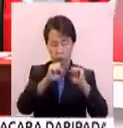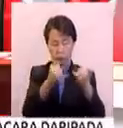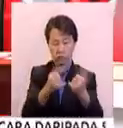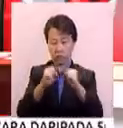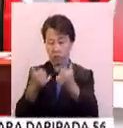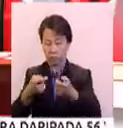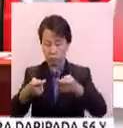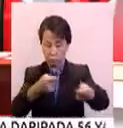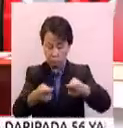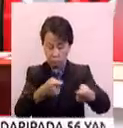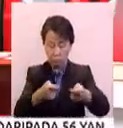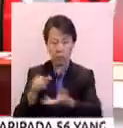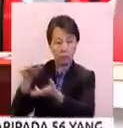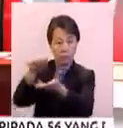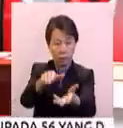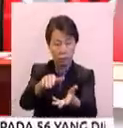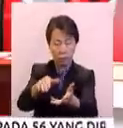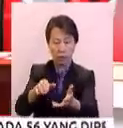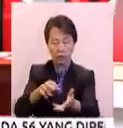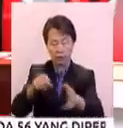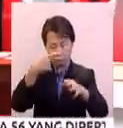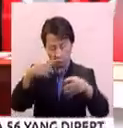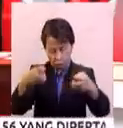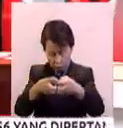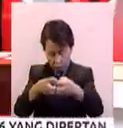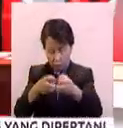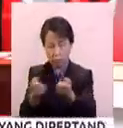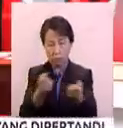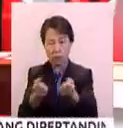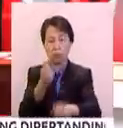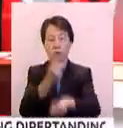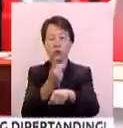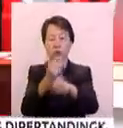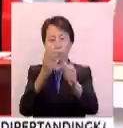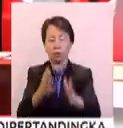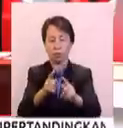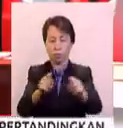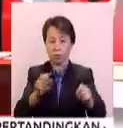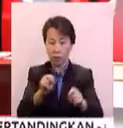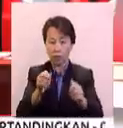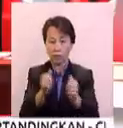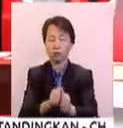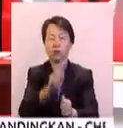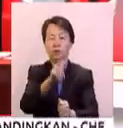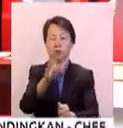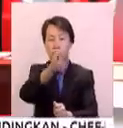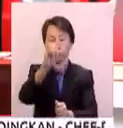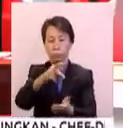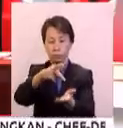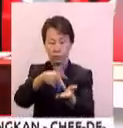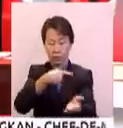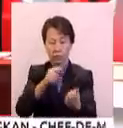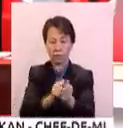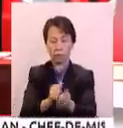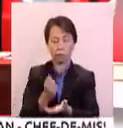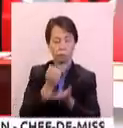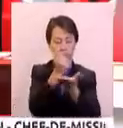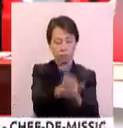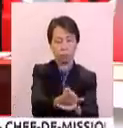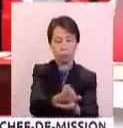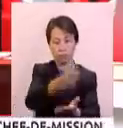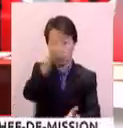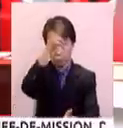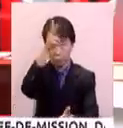syarikat-syarikat pengendali, pembekal, pemasang kenderaan awam dan kontraktor tempatan dengan 2% kadar pembiayaan disubsidi oleh